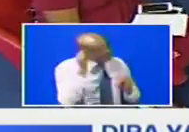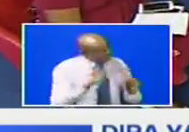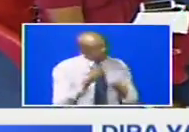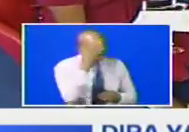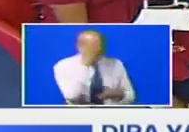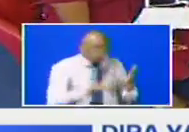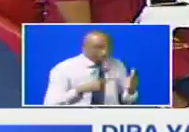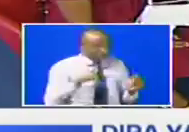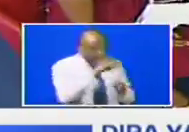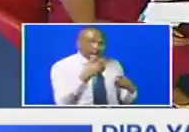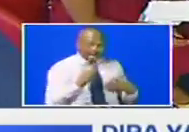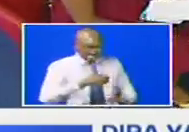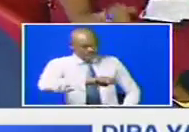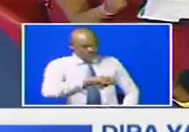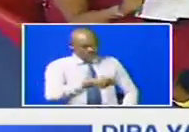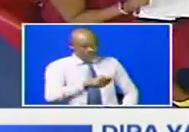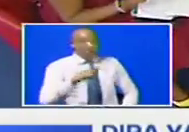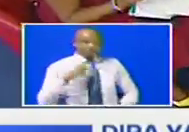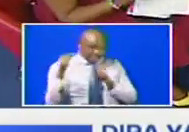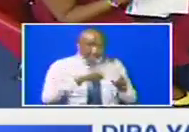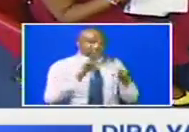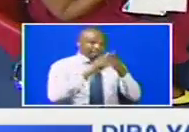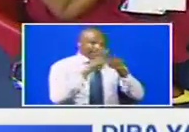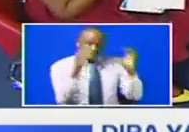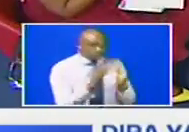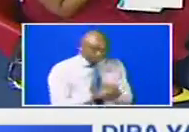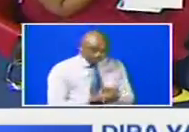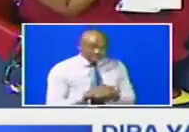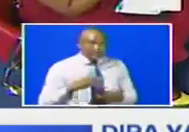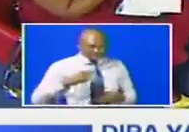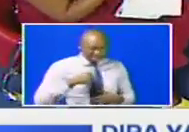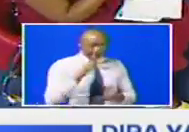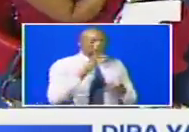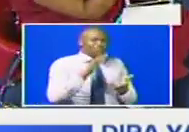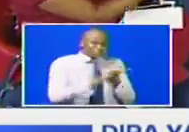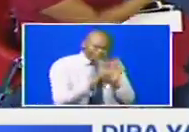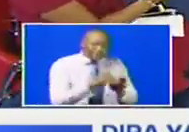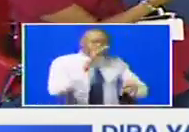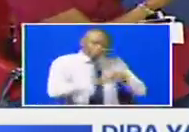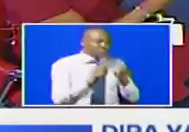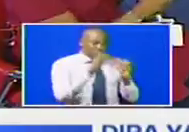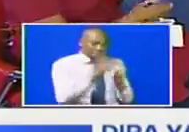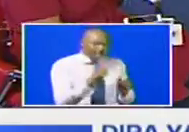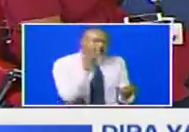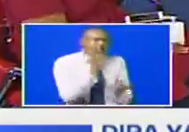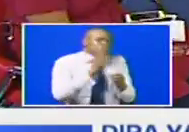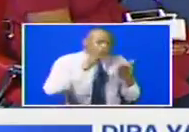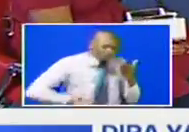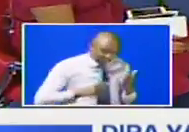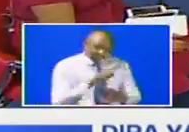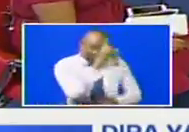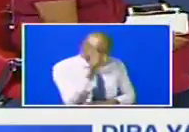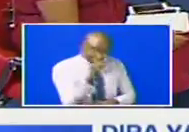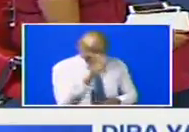langu nimeligurumisha, sasa nakuja hapa standard group. Ili niwe dereva mzuri, ni mambo gani ambayo